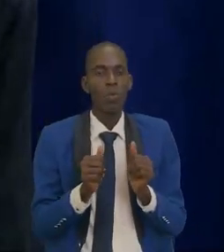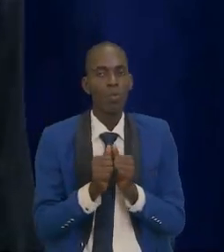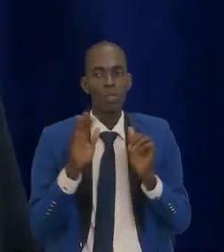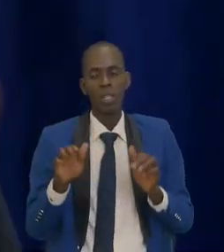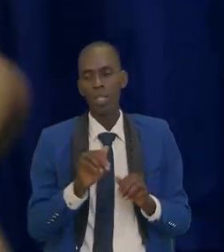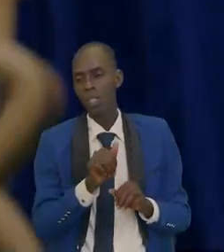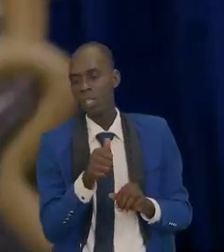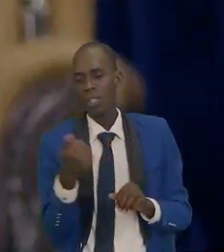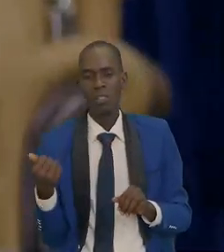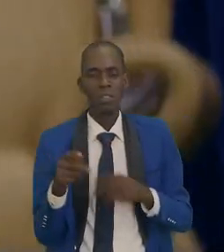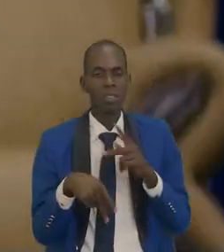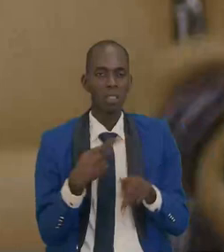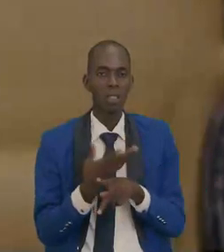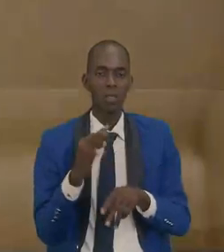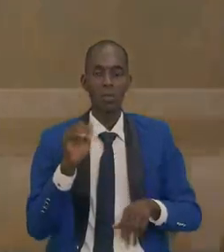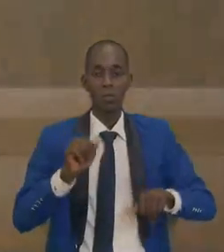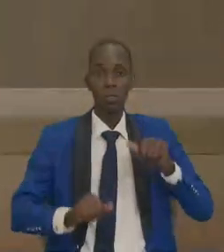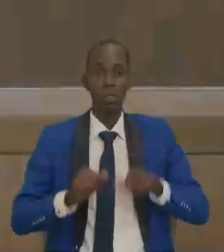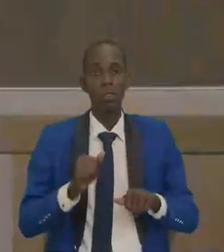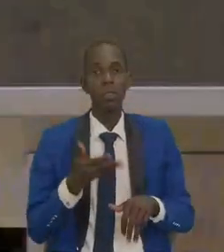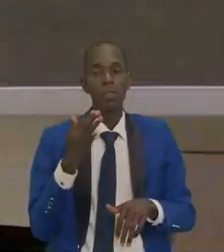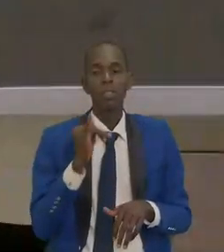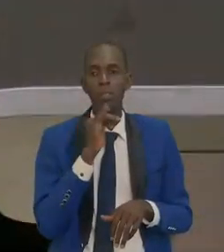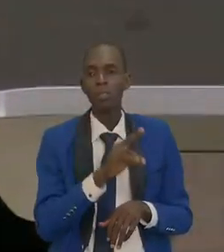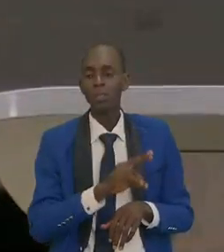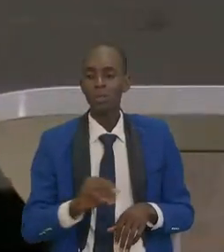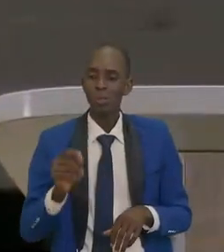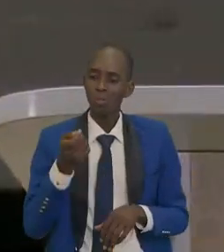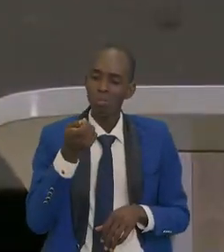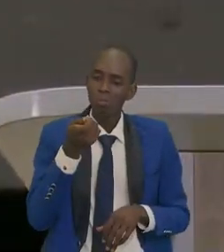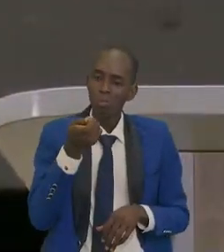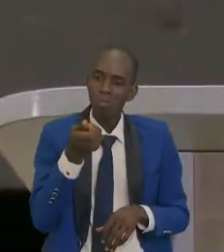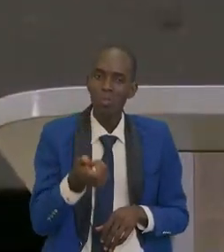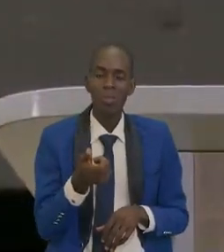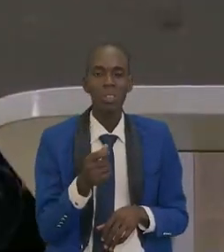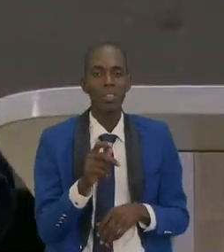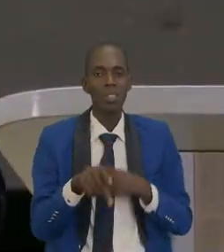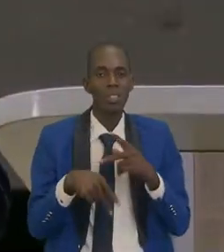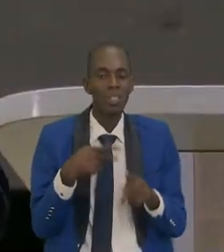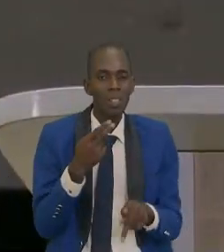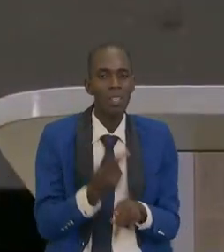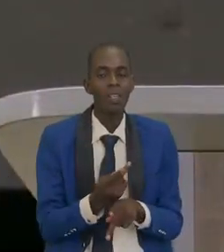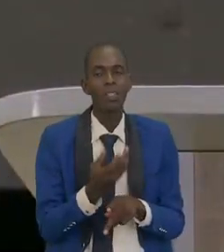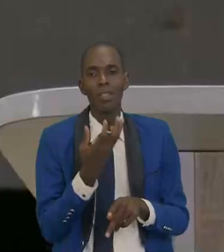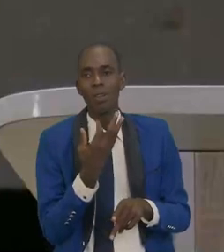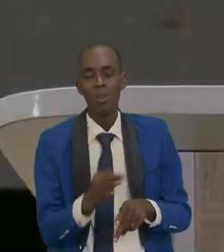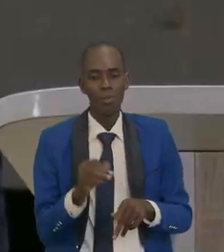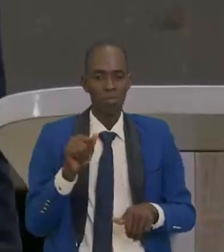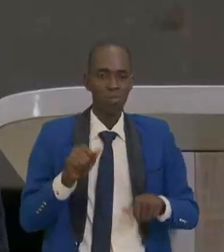sans un doute, il n'y a pas un iota de doute.